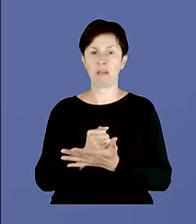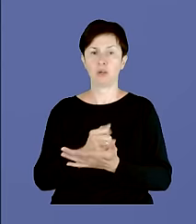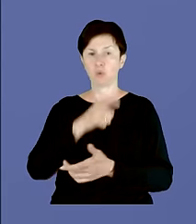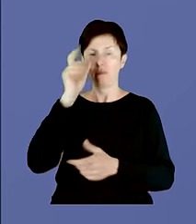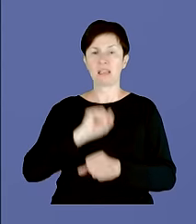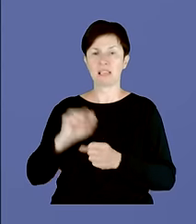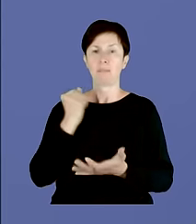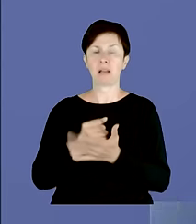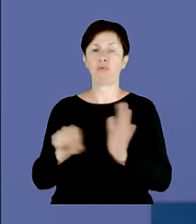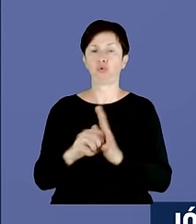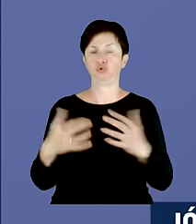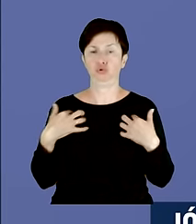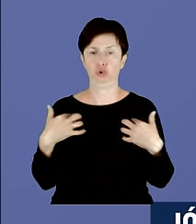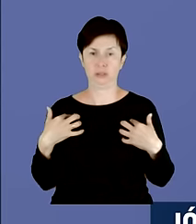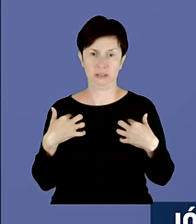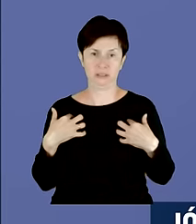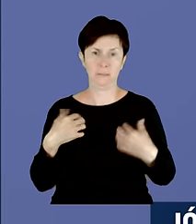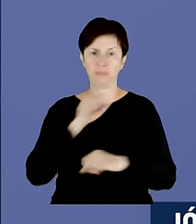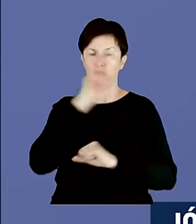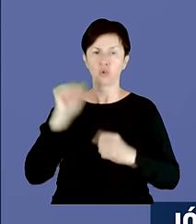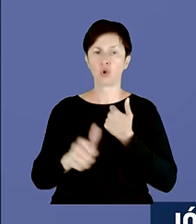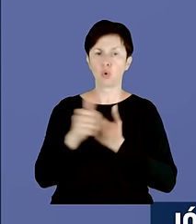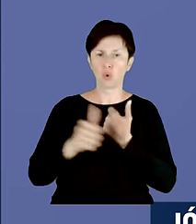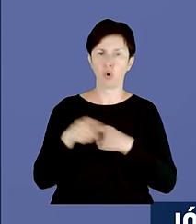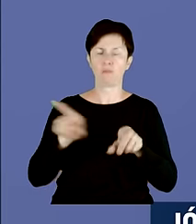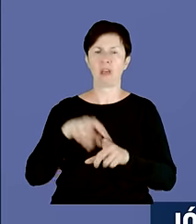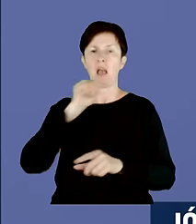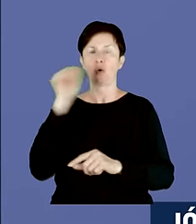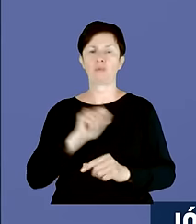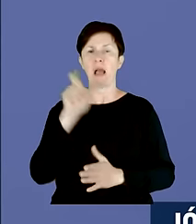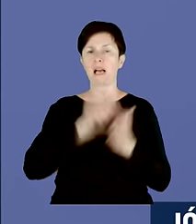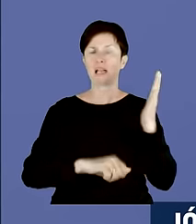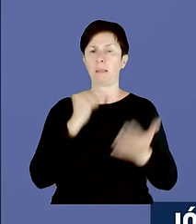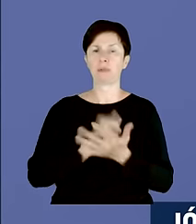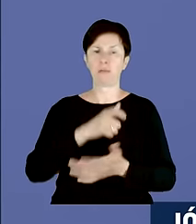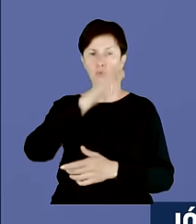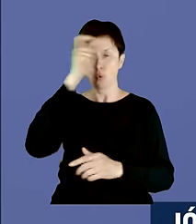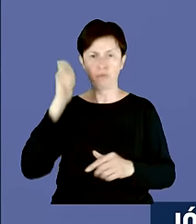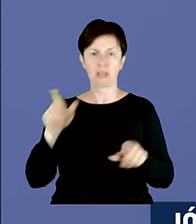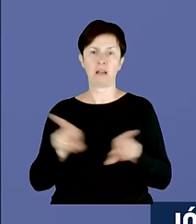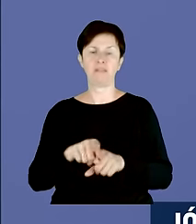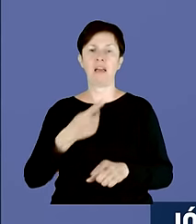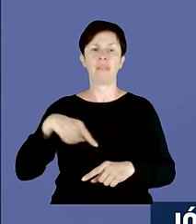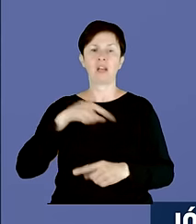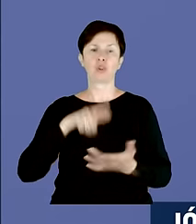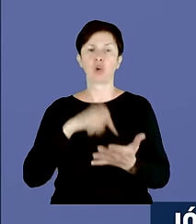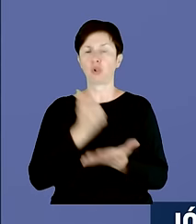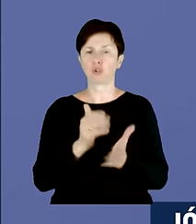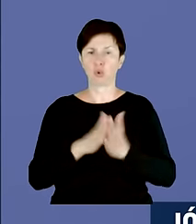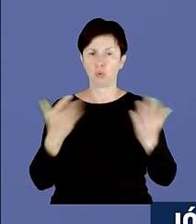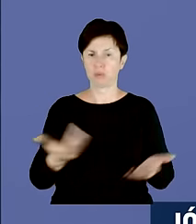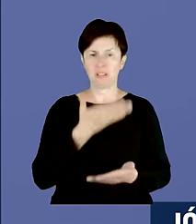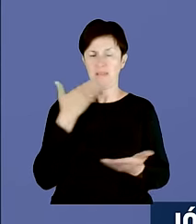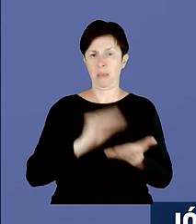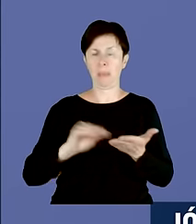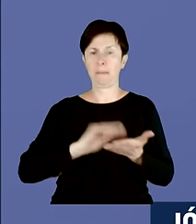życia. Nigdzie z żadnych dokumentów, ani z Europejskiej Karty Praw Człowieka, ani z naszej konstytucji nie wynika, że prawo